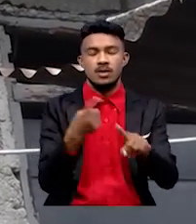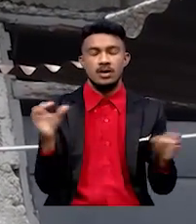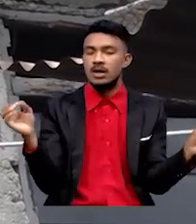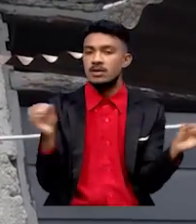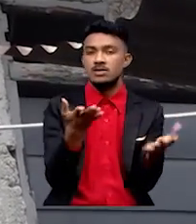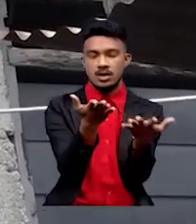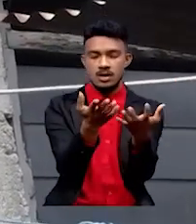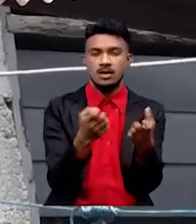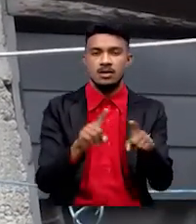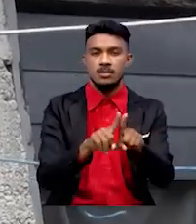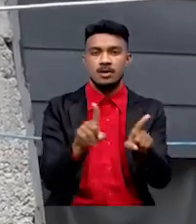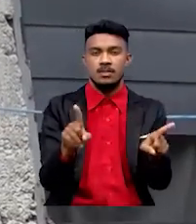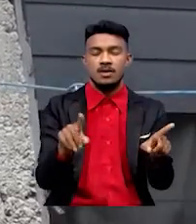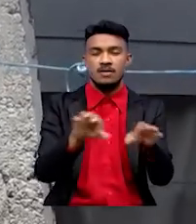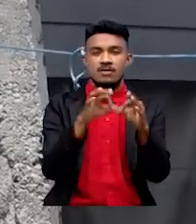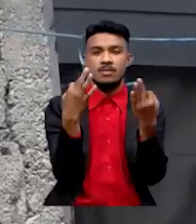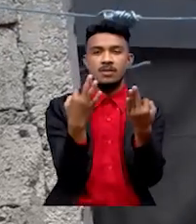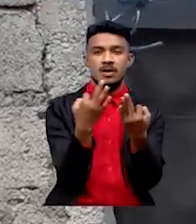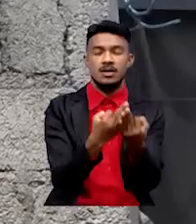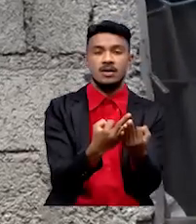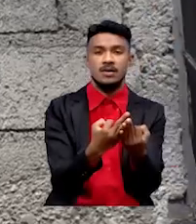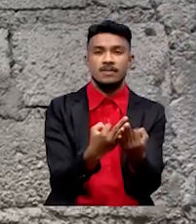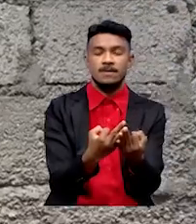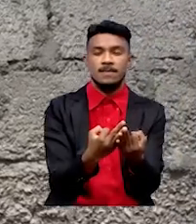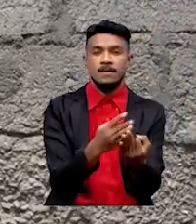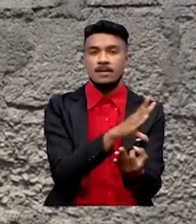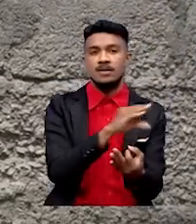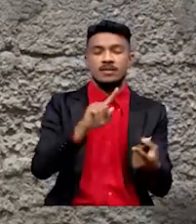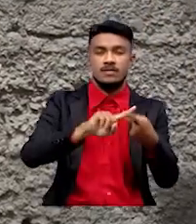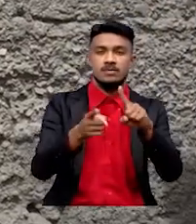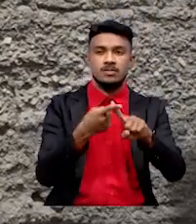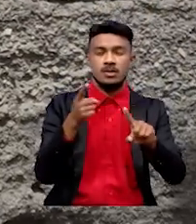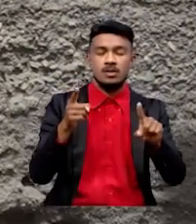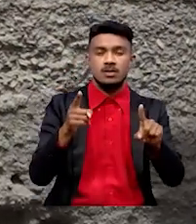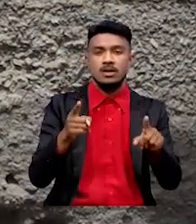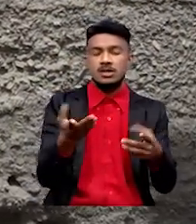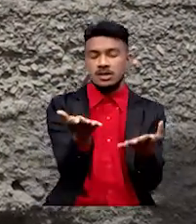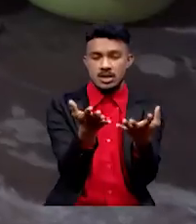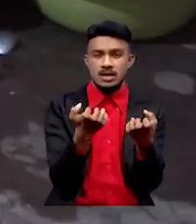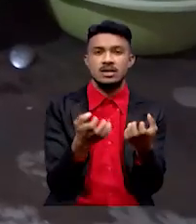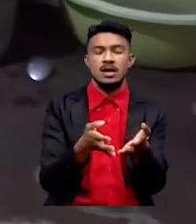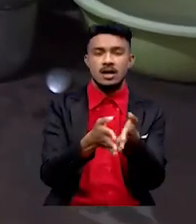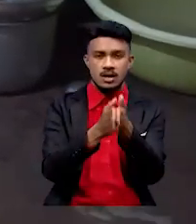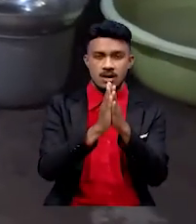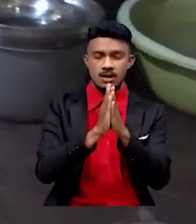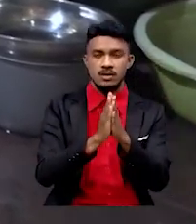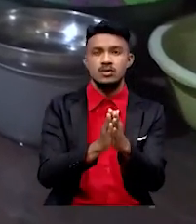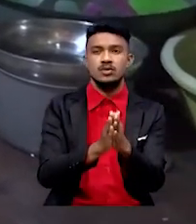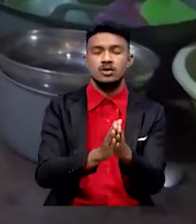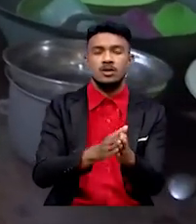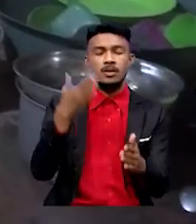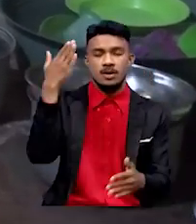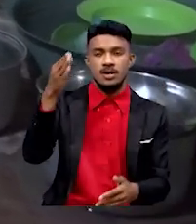Maybe. Família no vizinho ni iniciativa rasik. Sira. Hakat. Ba mau Sebastião ni